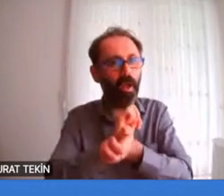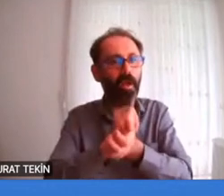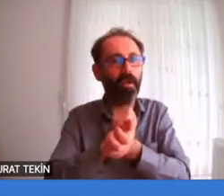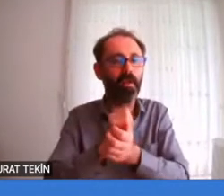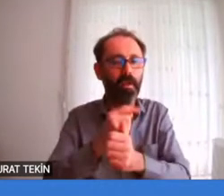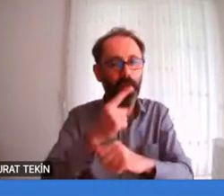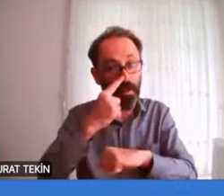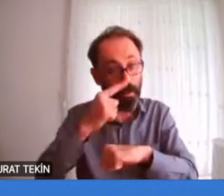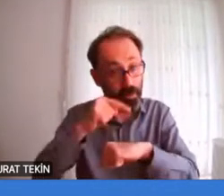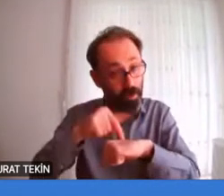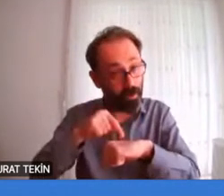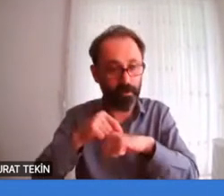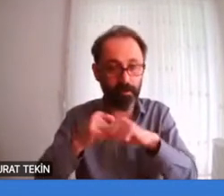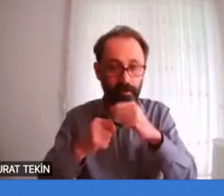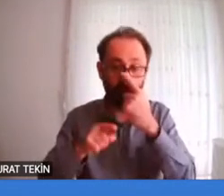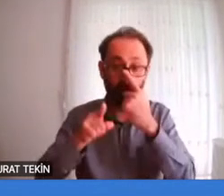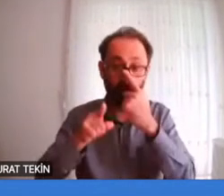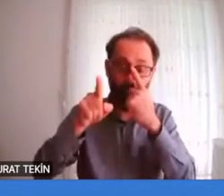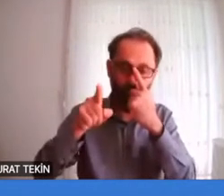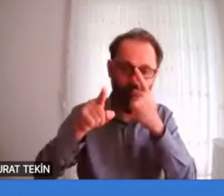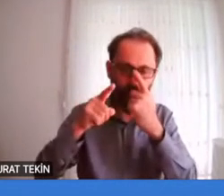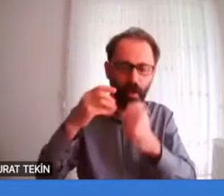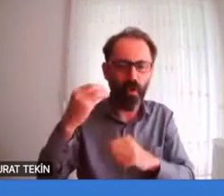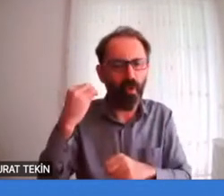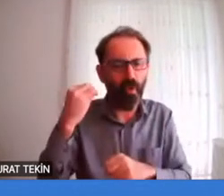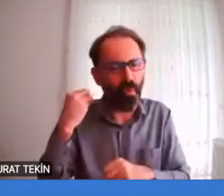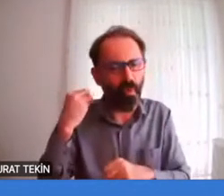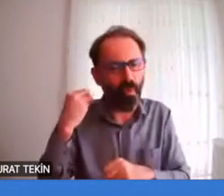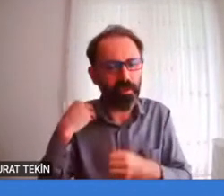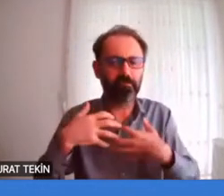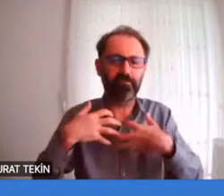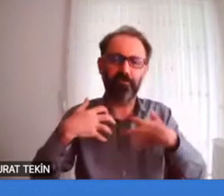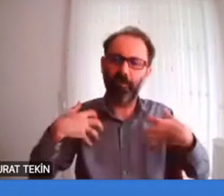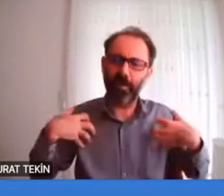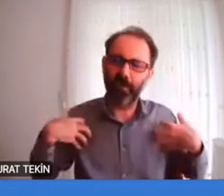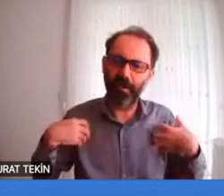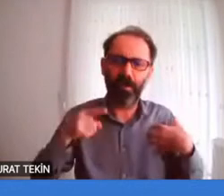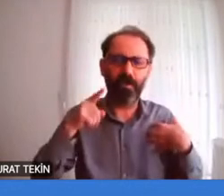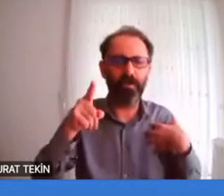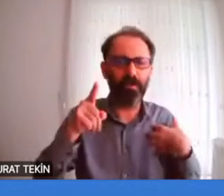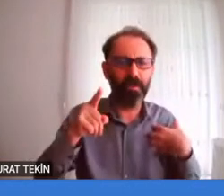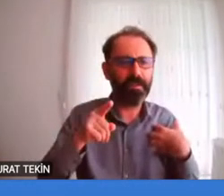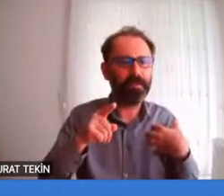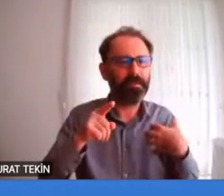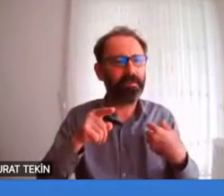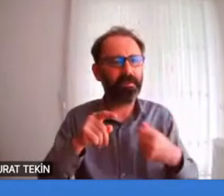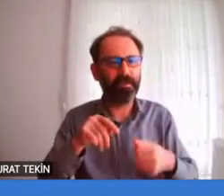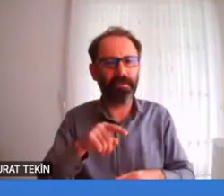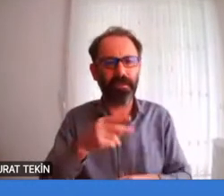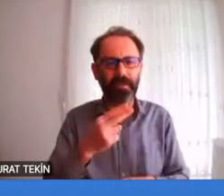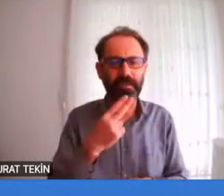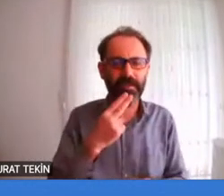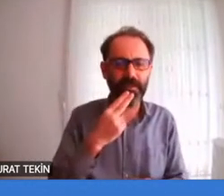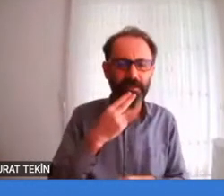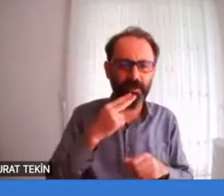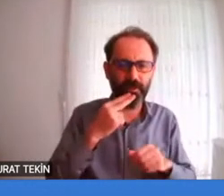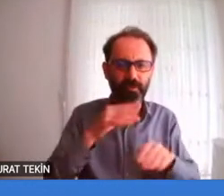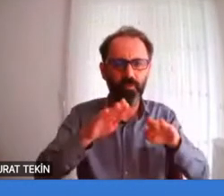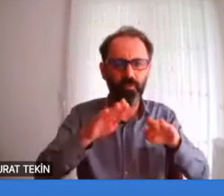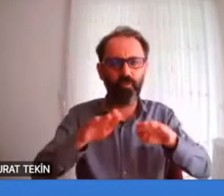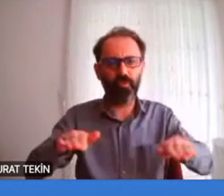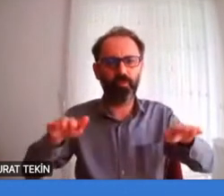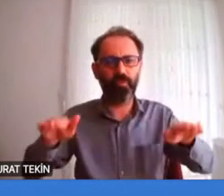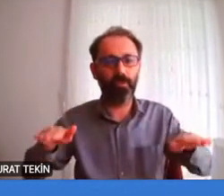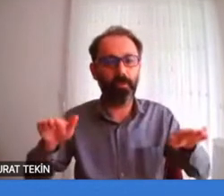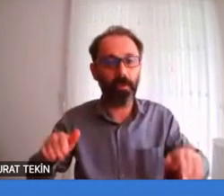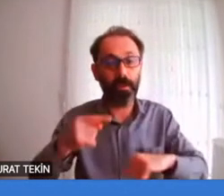etmek gerekiyor. Yani belki hocaya güvendiler ya da işte Sevda'ya güvendiler ve benzeri bir şekilde döndü.